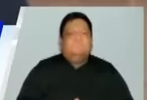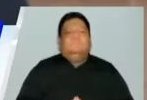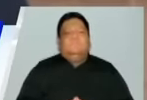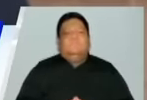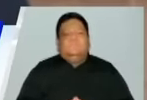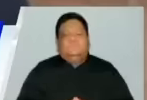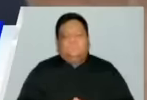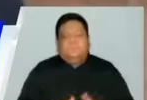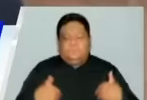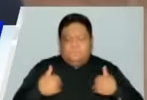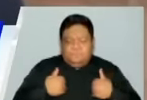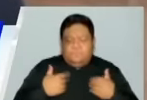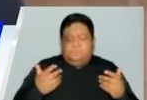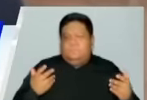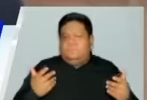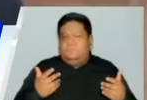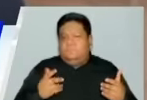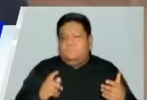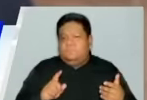Sergeant at Arms.